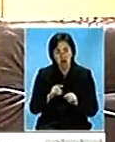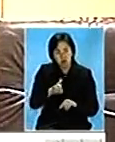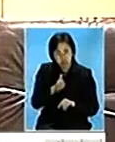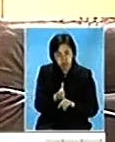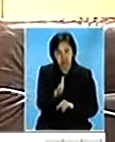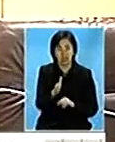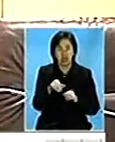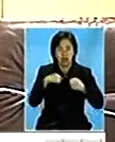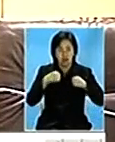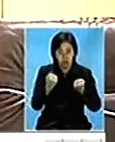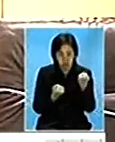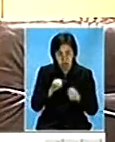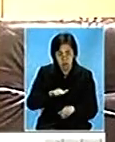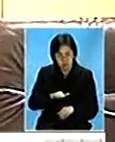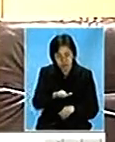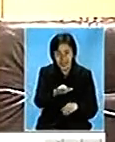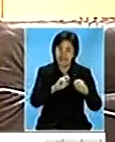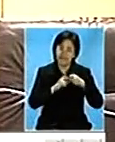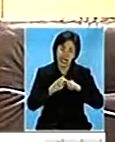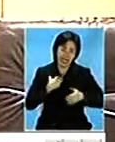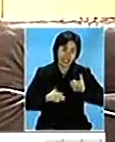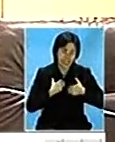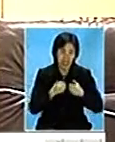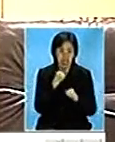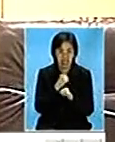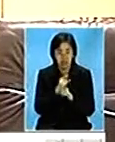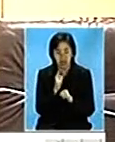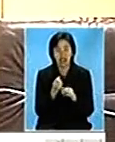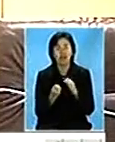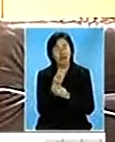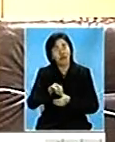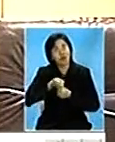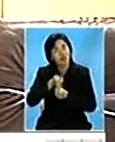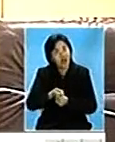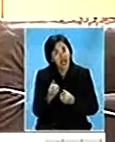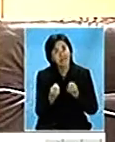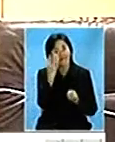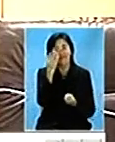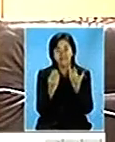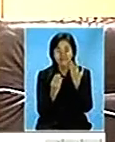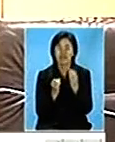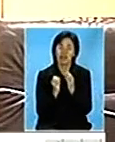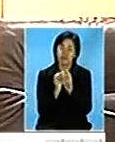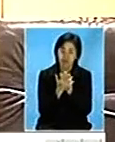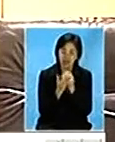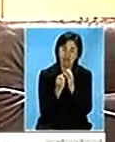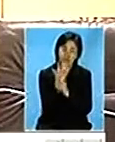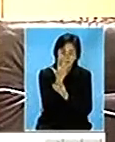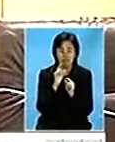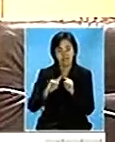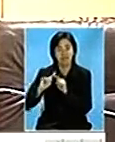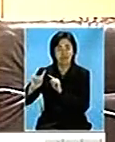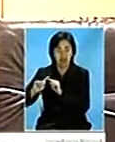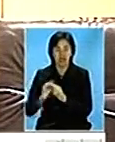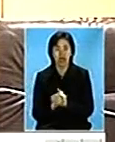ออกมาทำปลูกต้นไม้ปลูกพืชในถนนนั้นปร